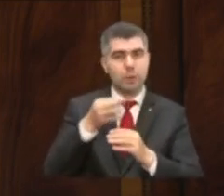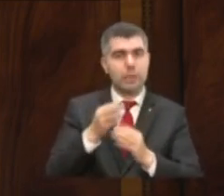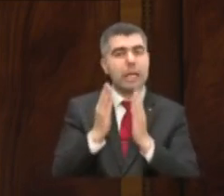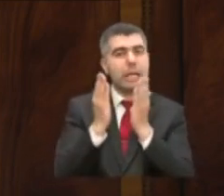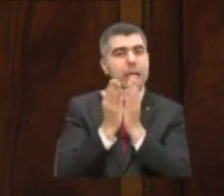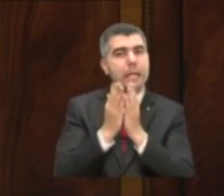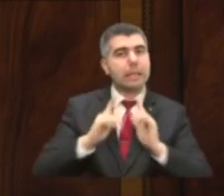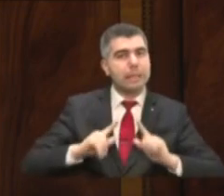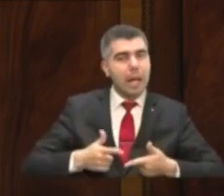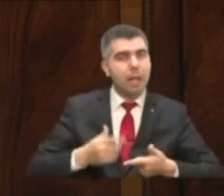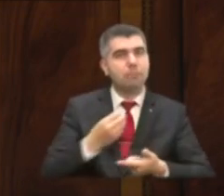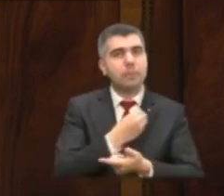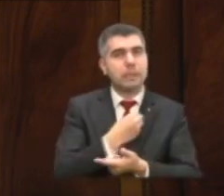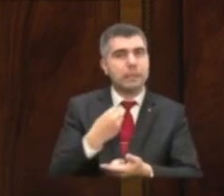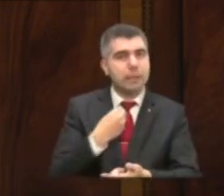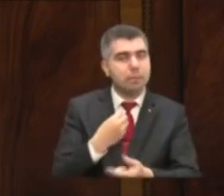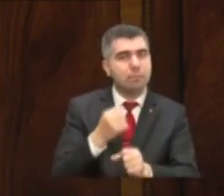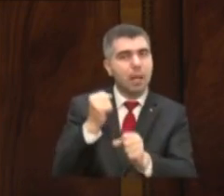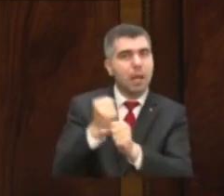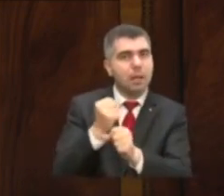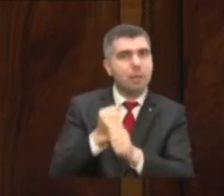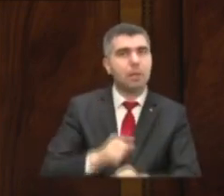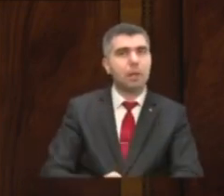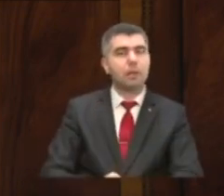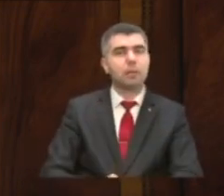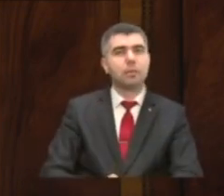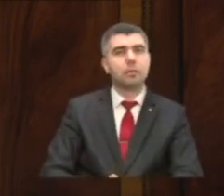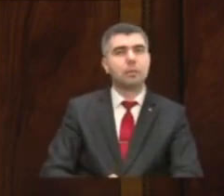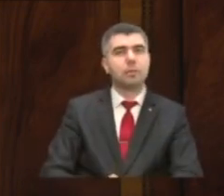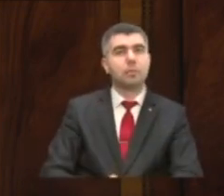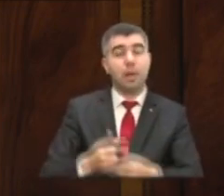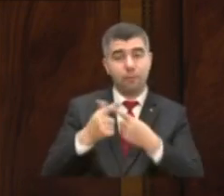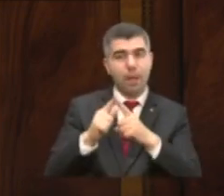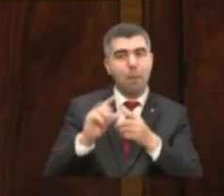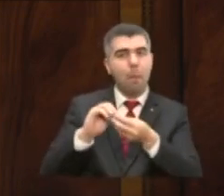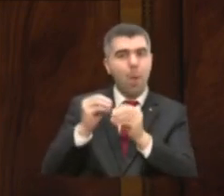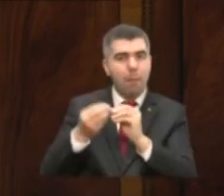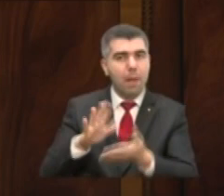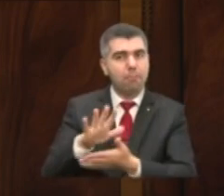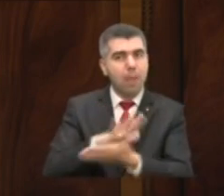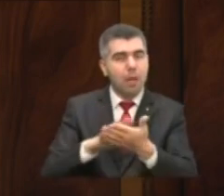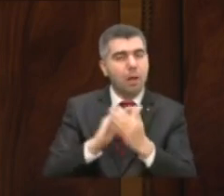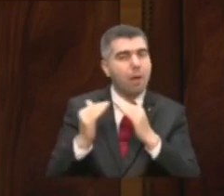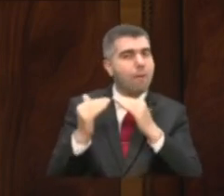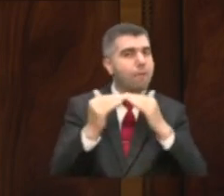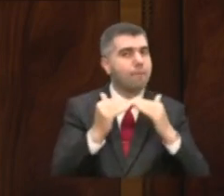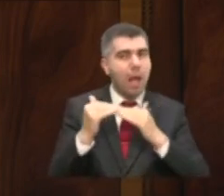التعليم، قطاع الصحة، قطاع التشغيل، قطاع التشغيل في إشكاليات. أنا متفق معكم، واش حنا كنقولوا كل